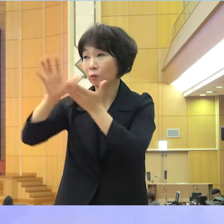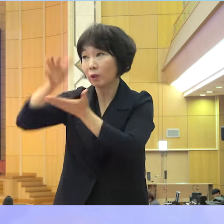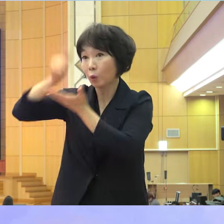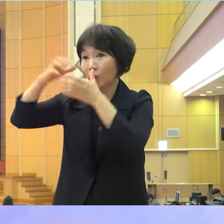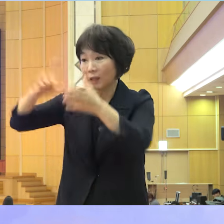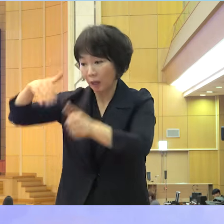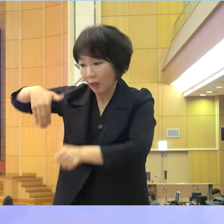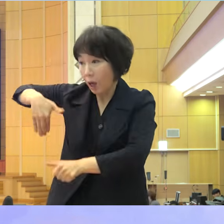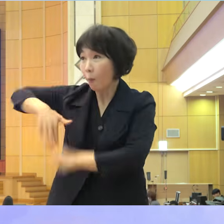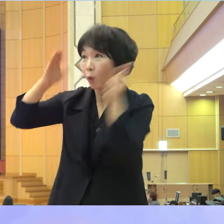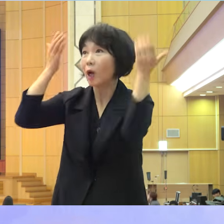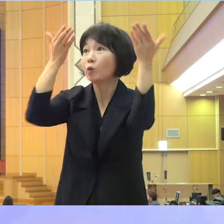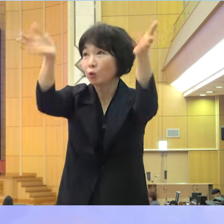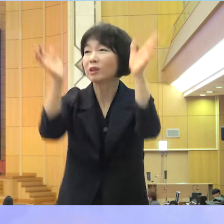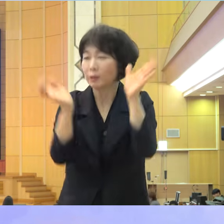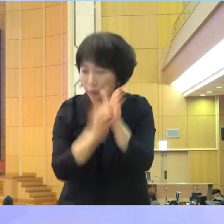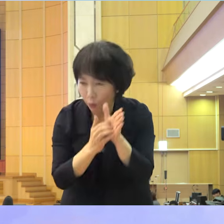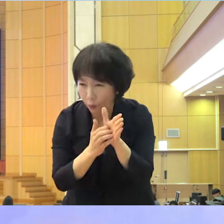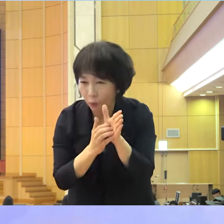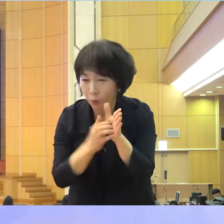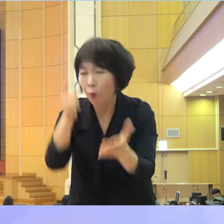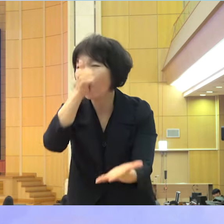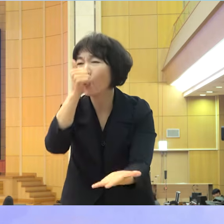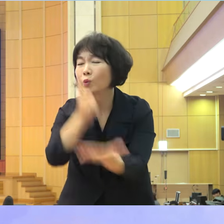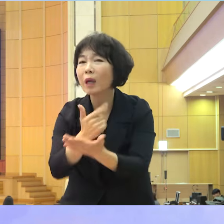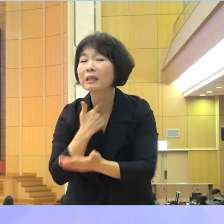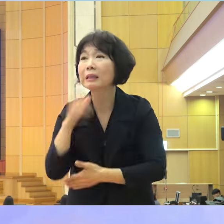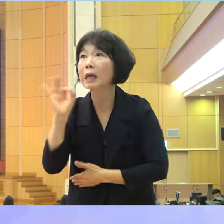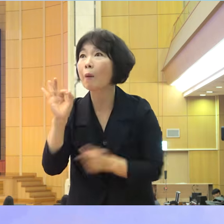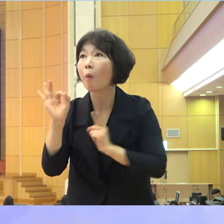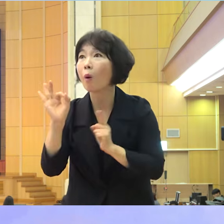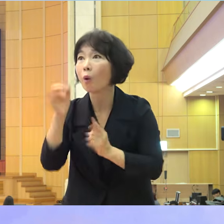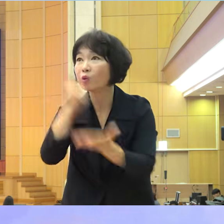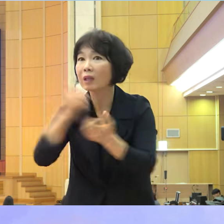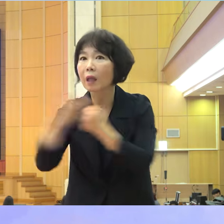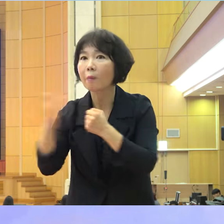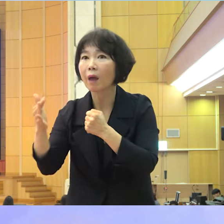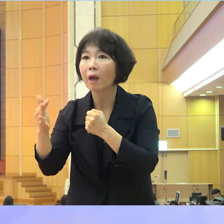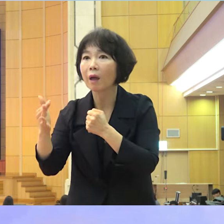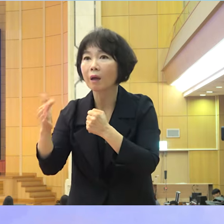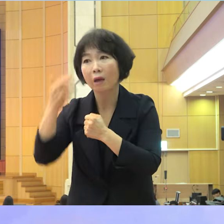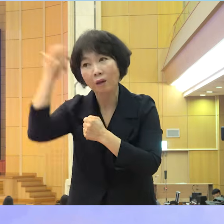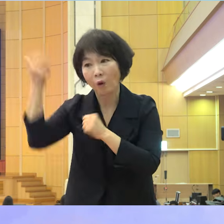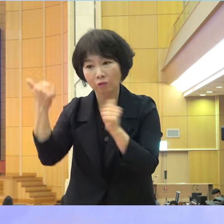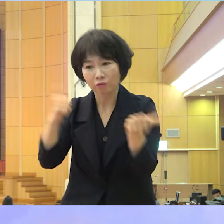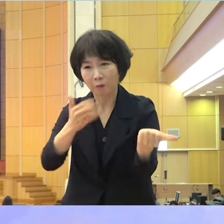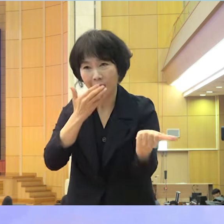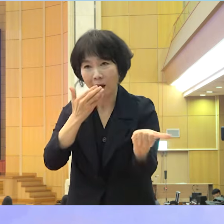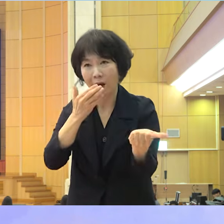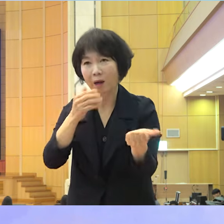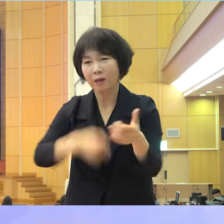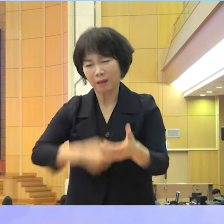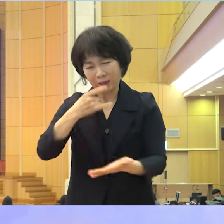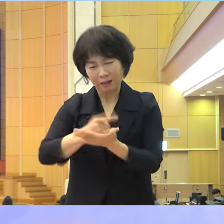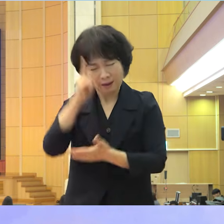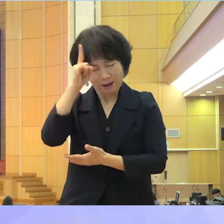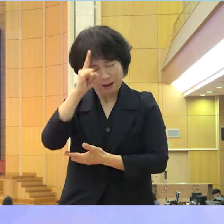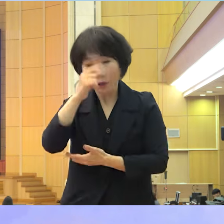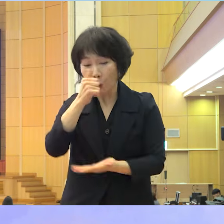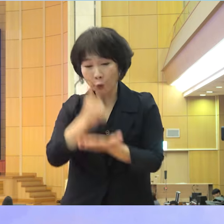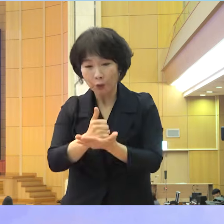독생자를 이 땅에 보내시고 죄의 싹슨 사망, 의인은 없나니 하나도 없는